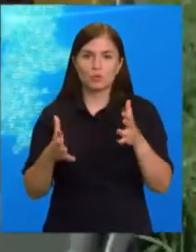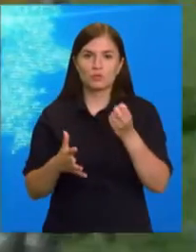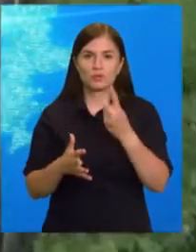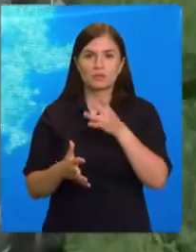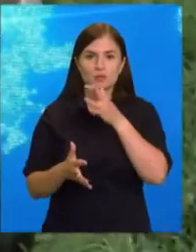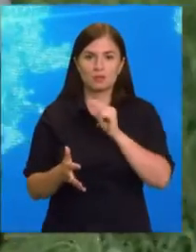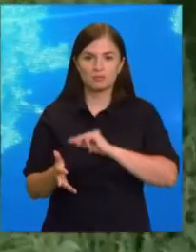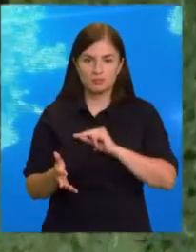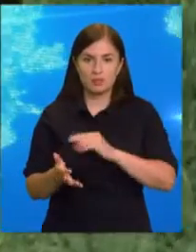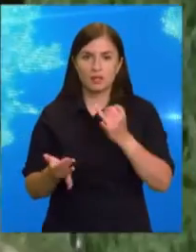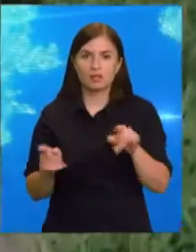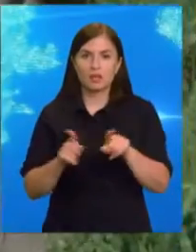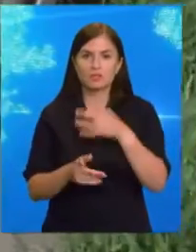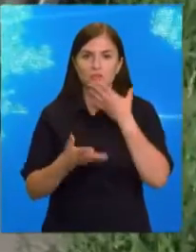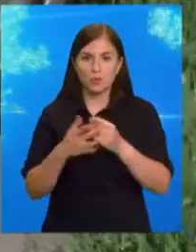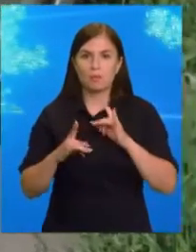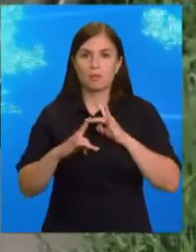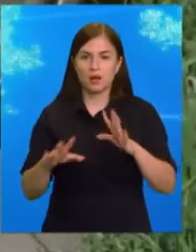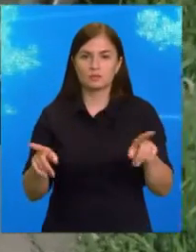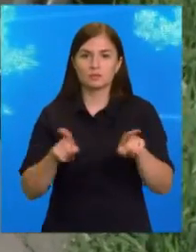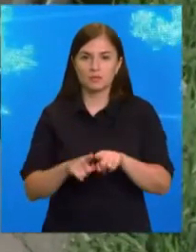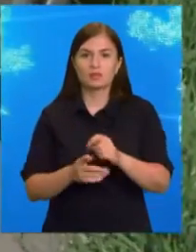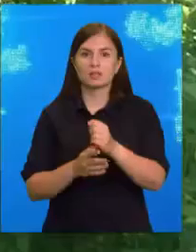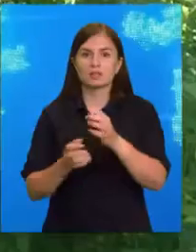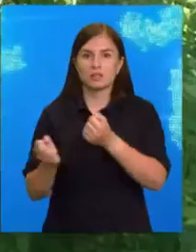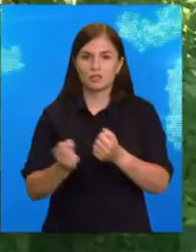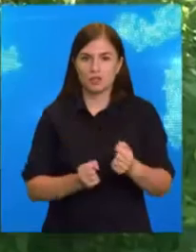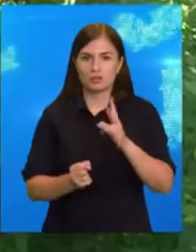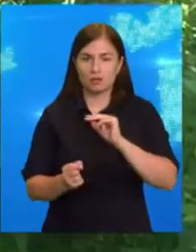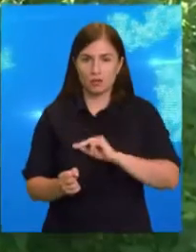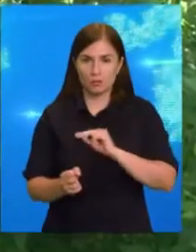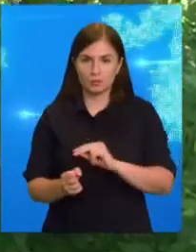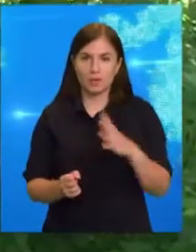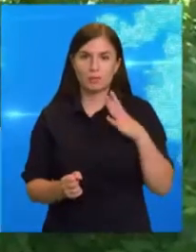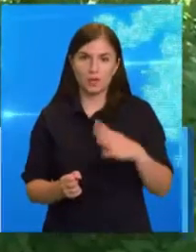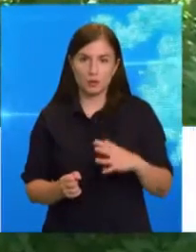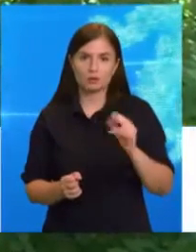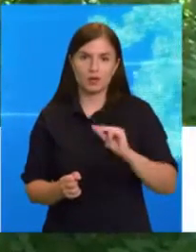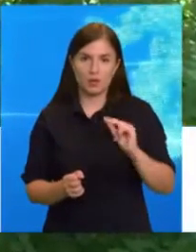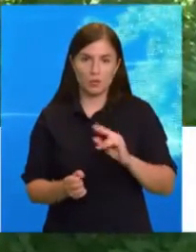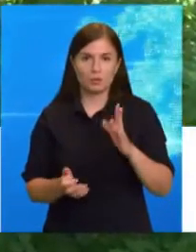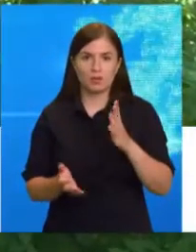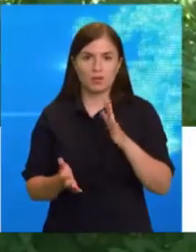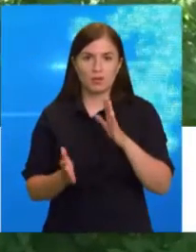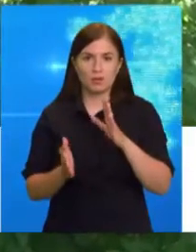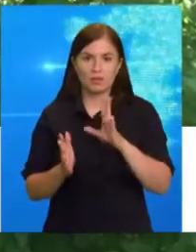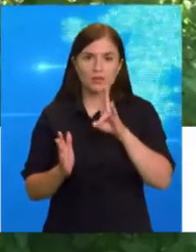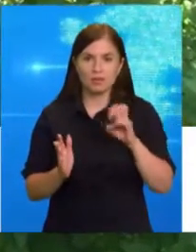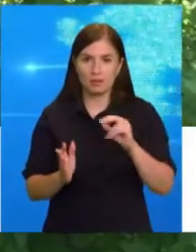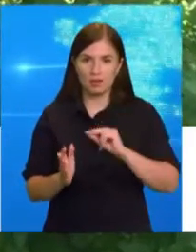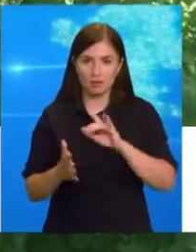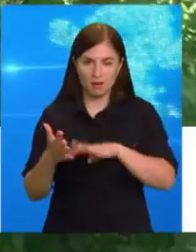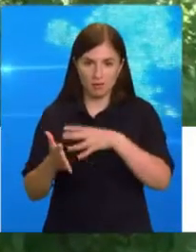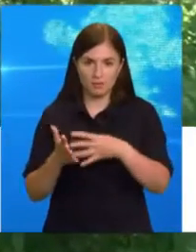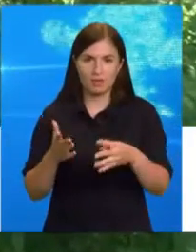И даже в свой профессиональный праздник пришлось задержаться на работе. Приходится работать иногда и не график, вы правы. Приходится